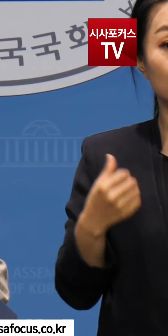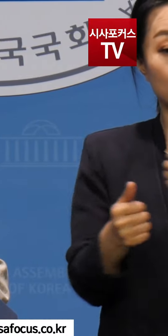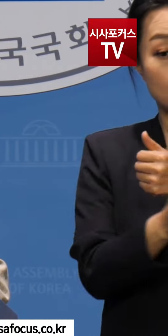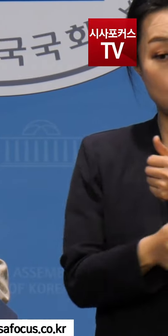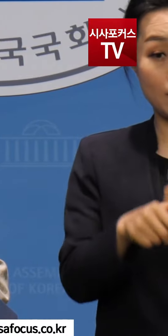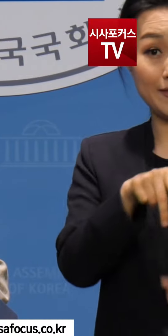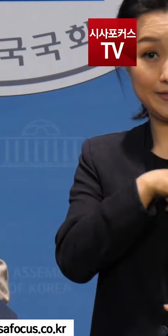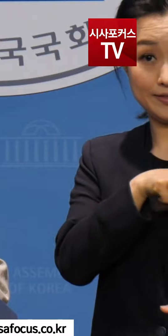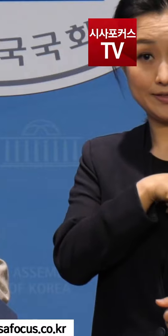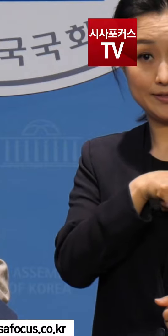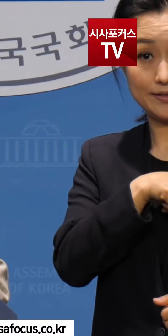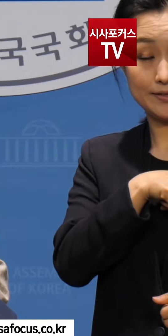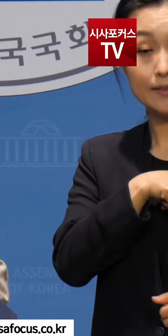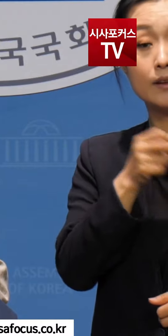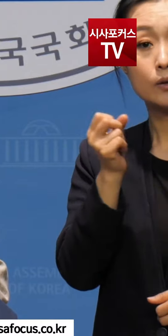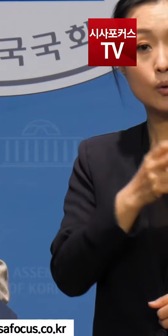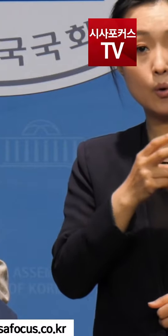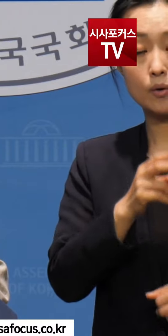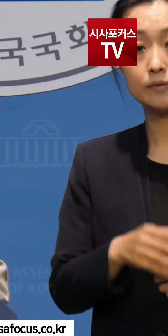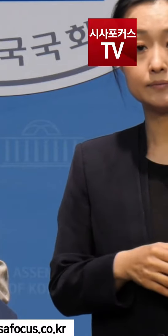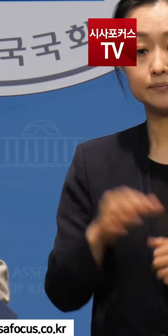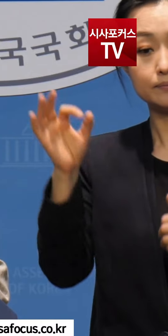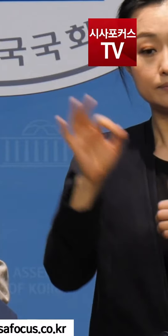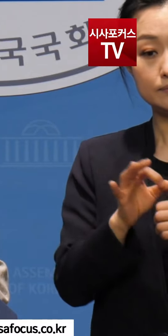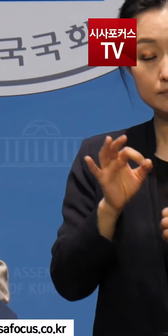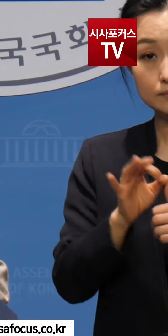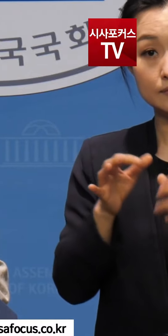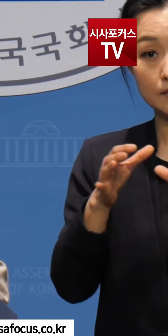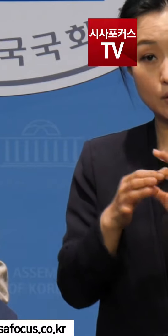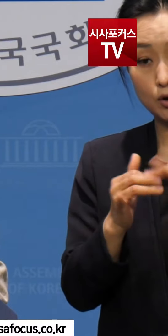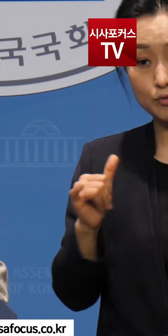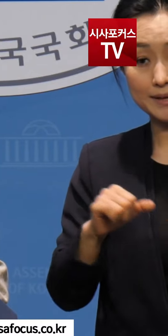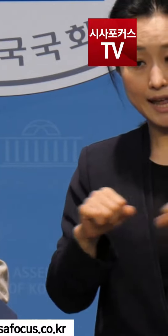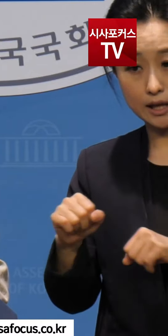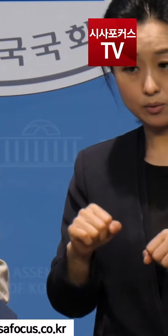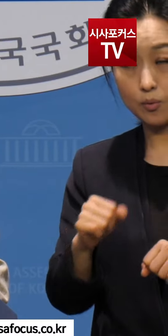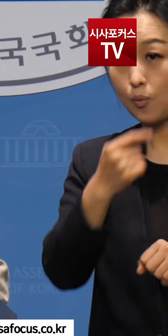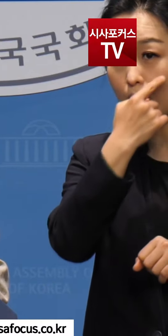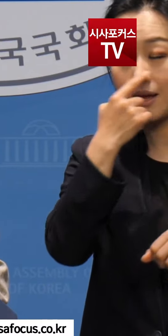보건복지위원회 소속 의원과 공적연금 강화 국민행동은